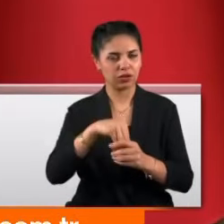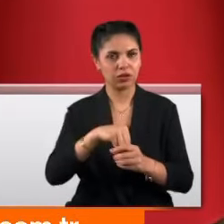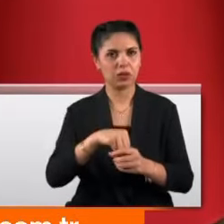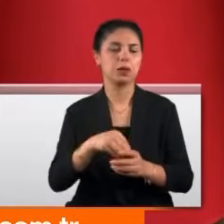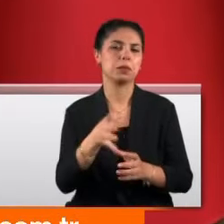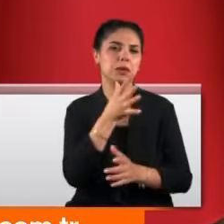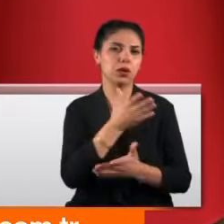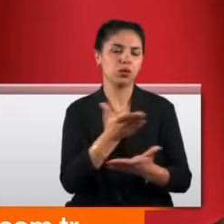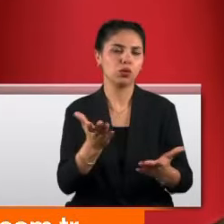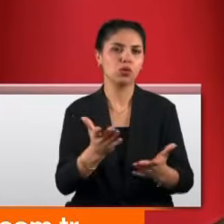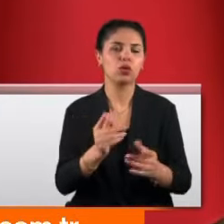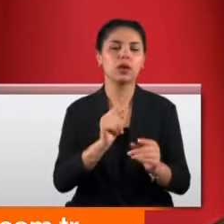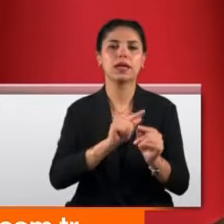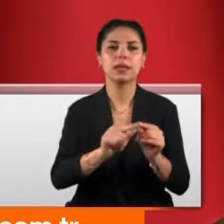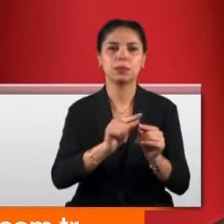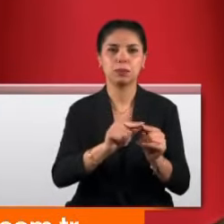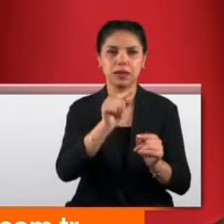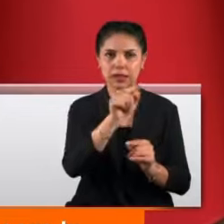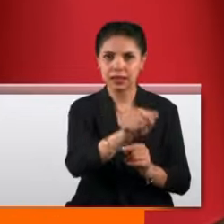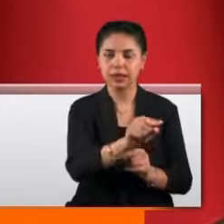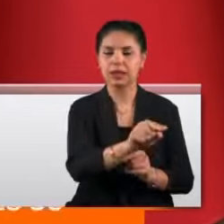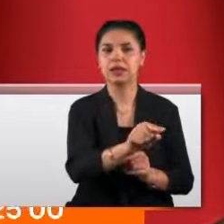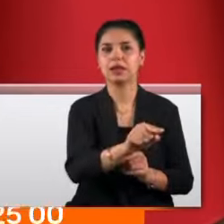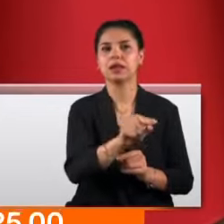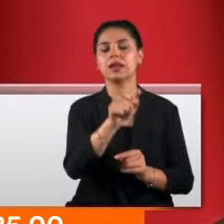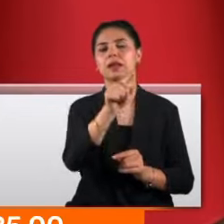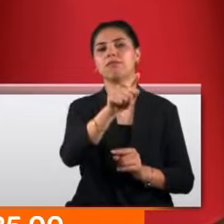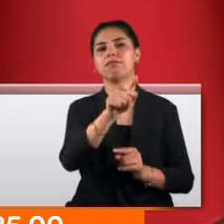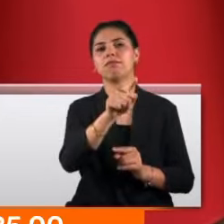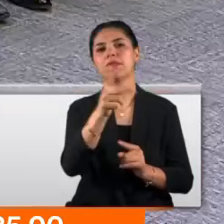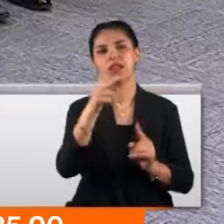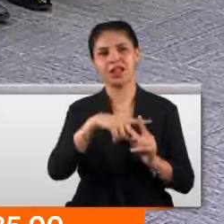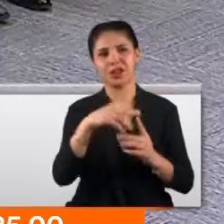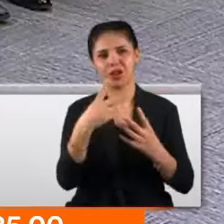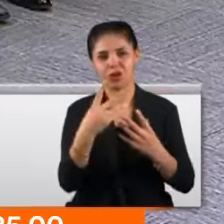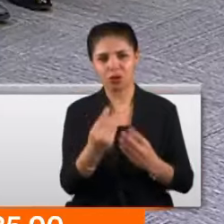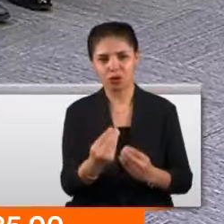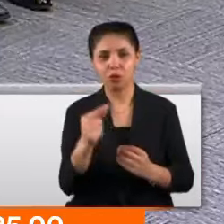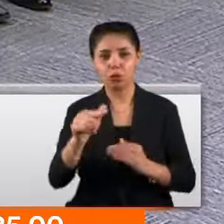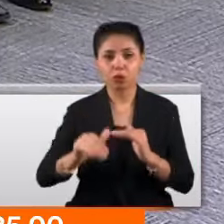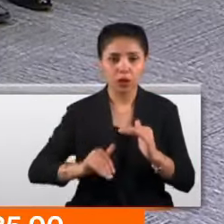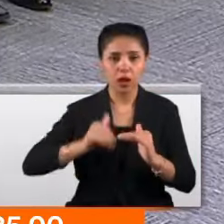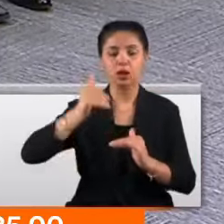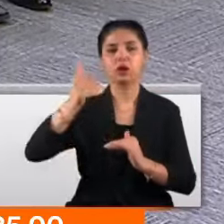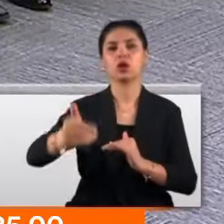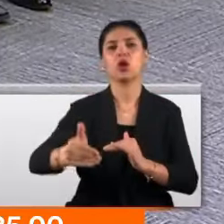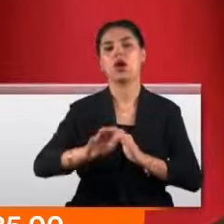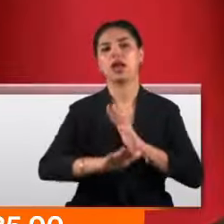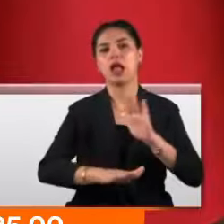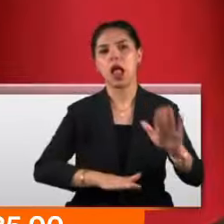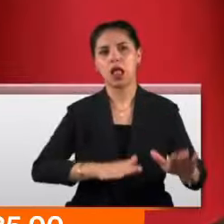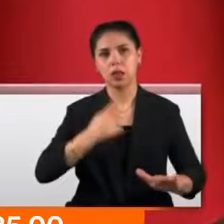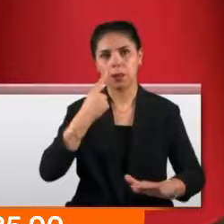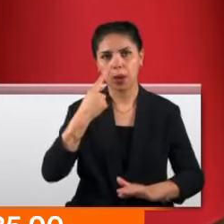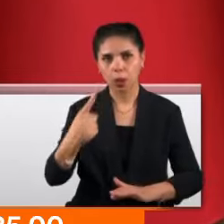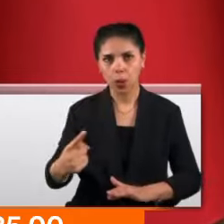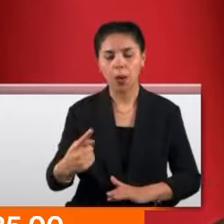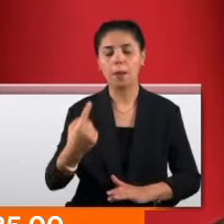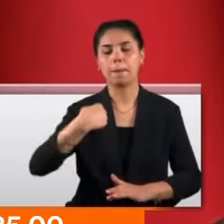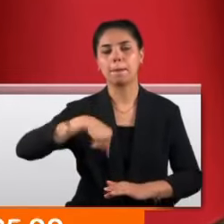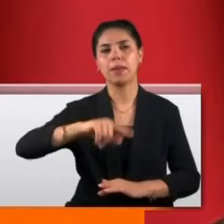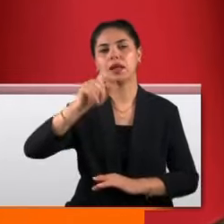malum Kuzey Kıbrıs orada bulundu. Bundan sonraki süreçte de bizler